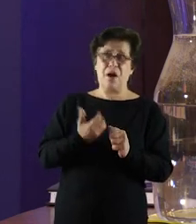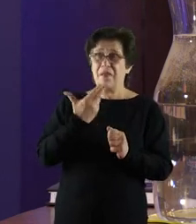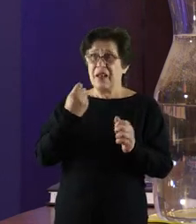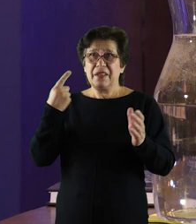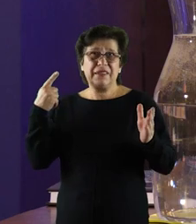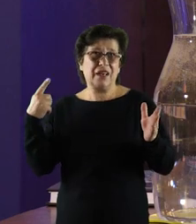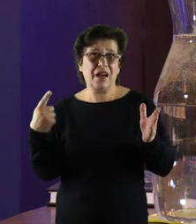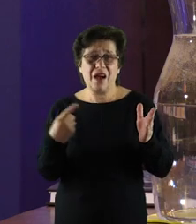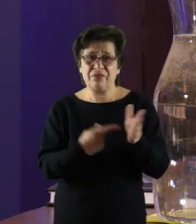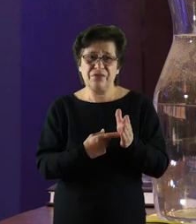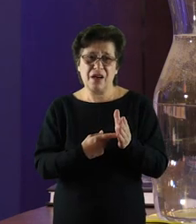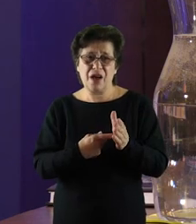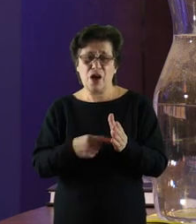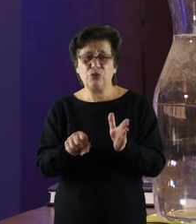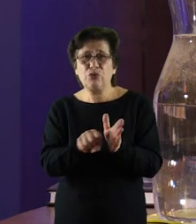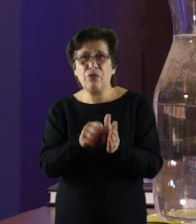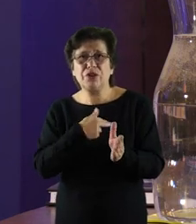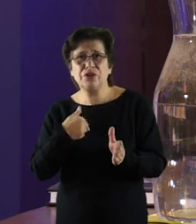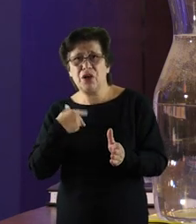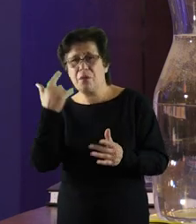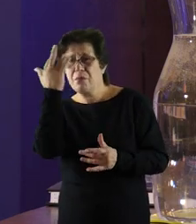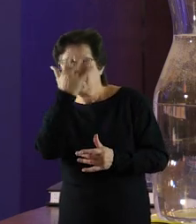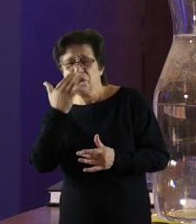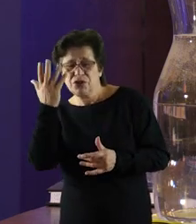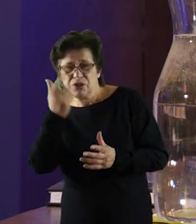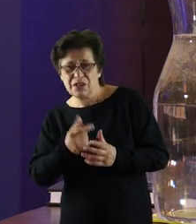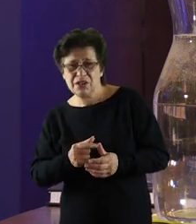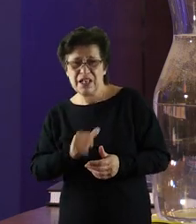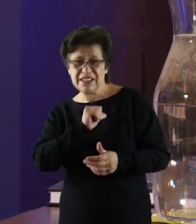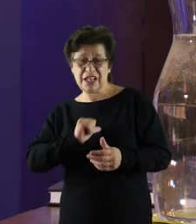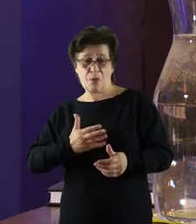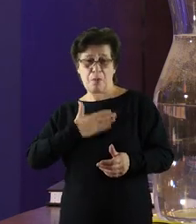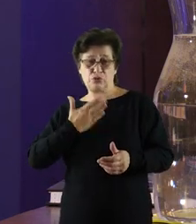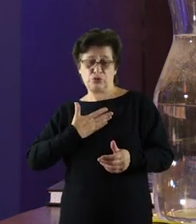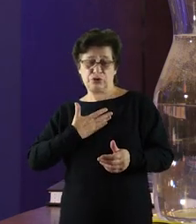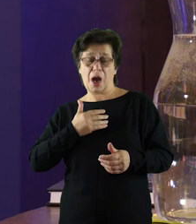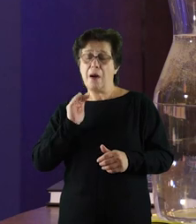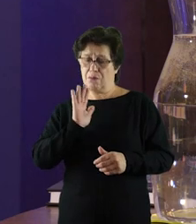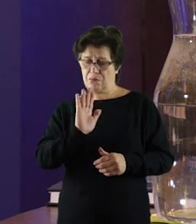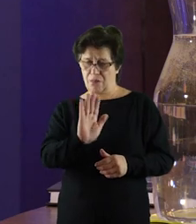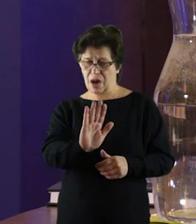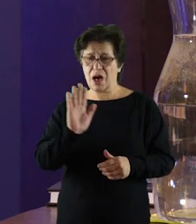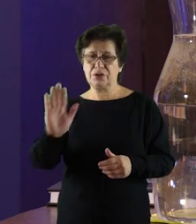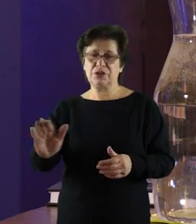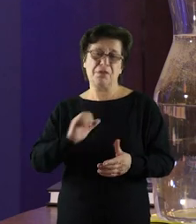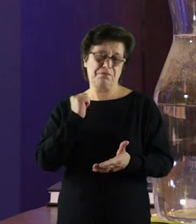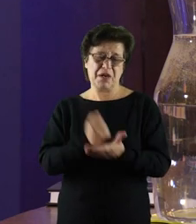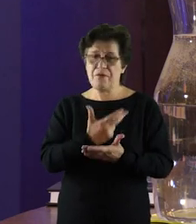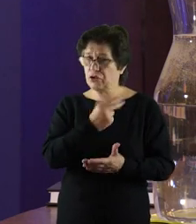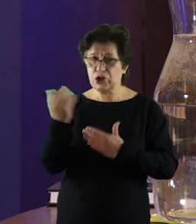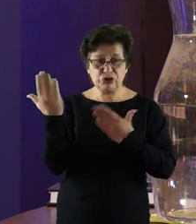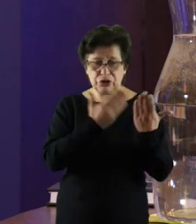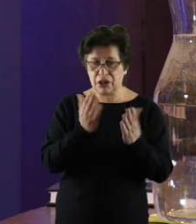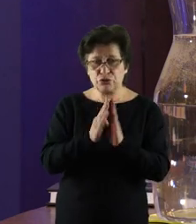waszego myślenia czy samopoczucia, jak najbardziej macie prawo nie czytać książki do